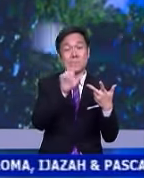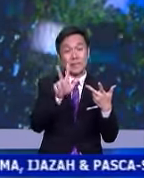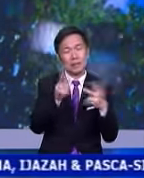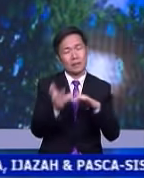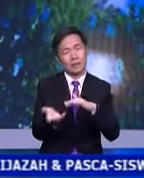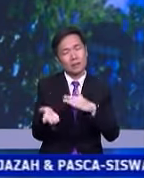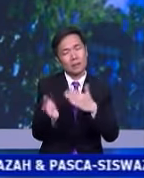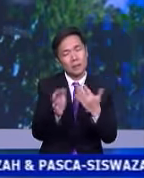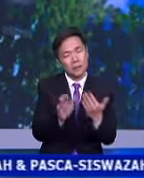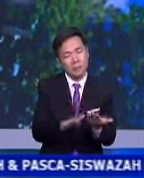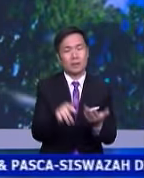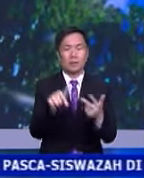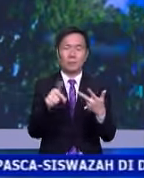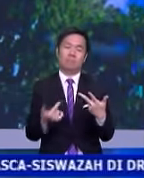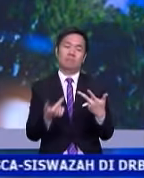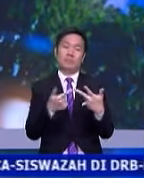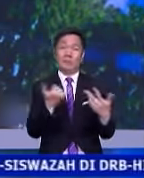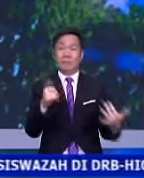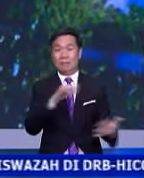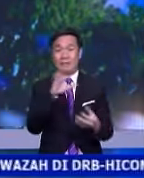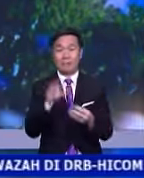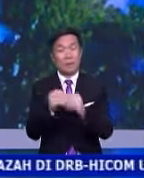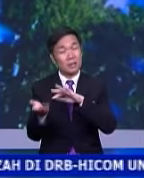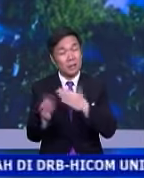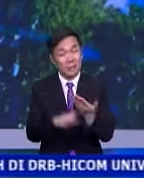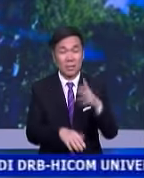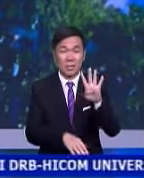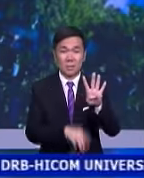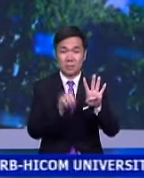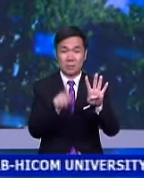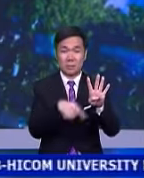kes kematian dilaporkan menjadikan jumlahnya kini